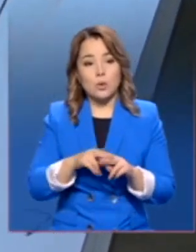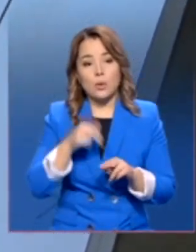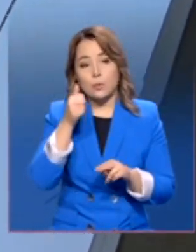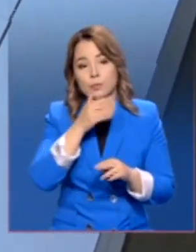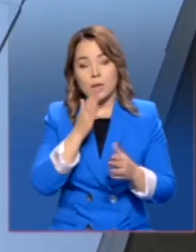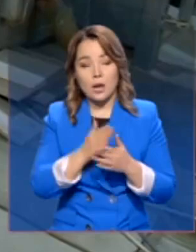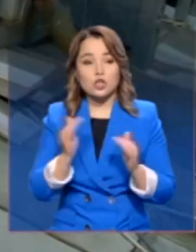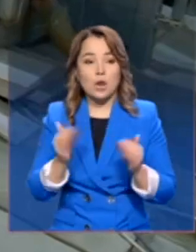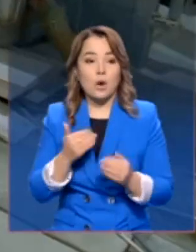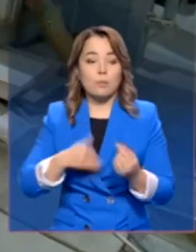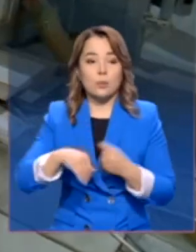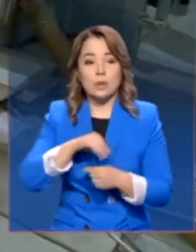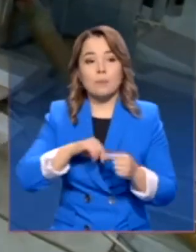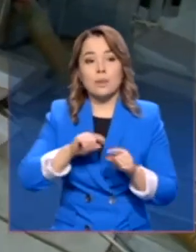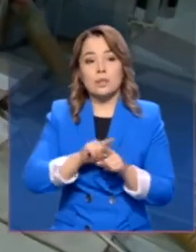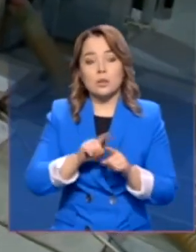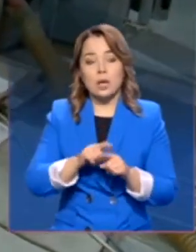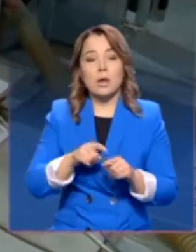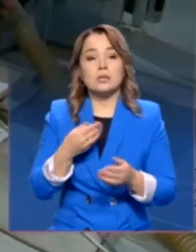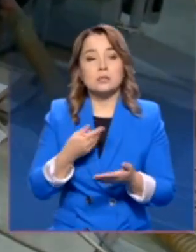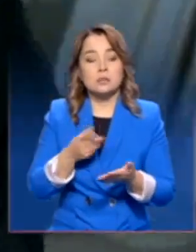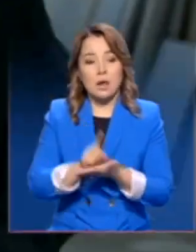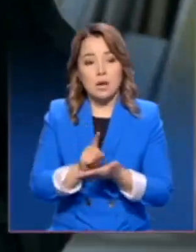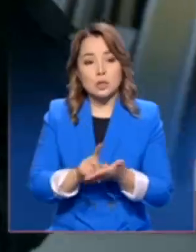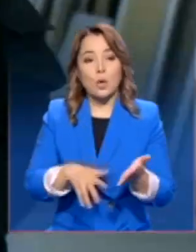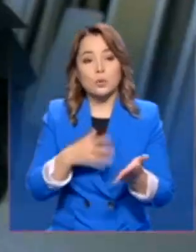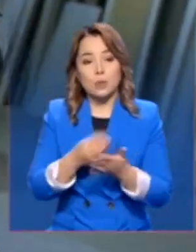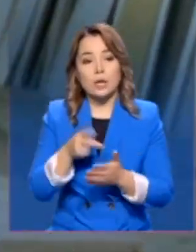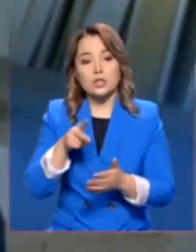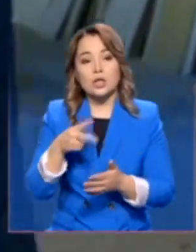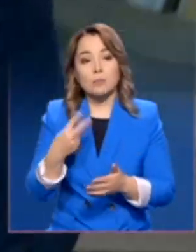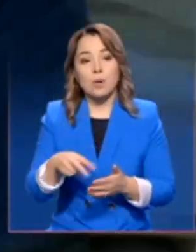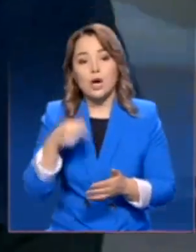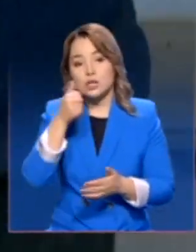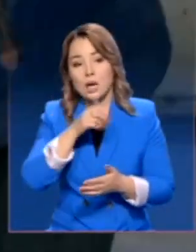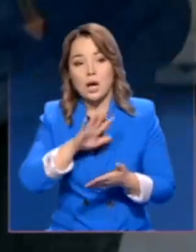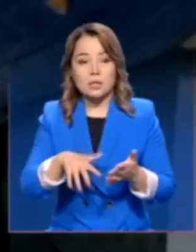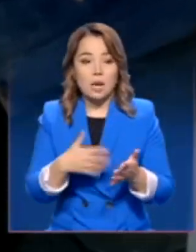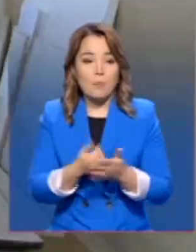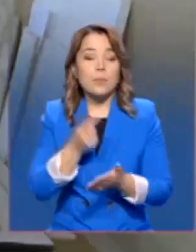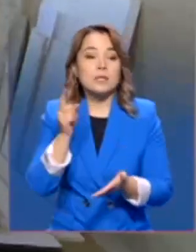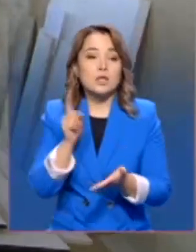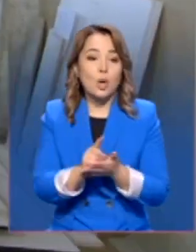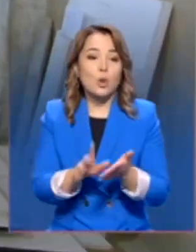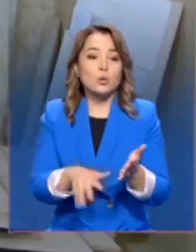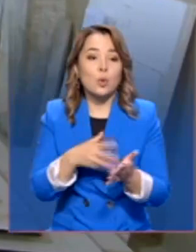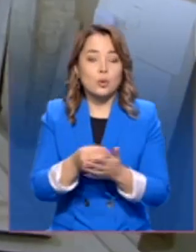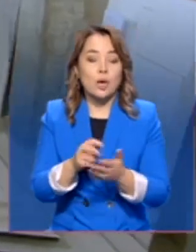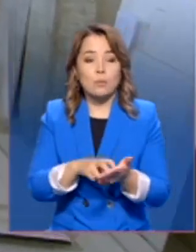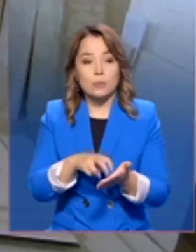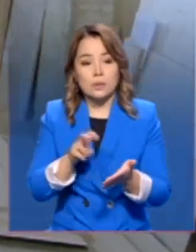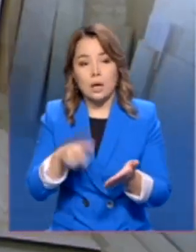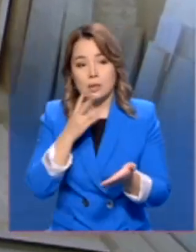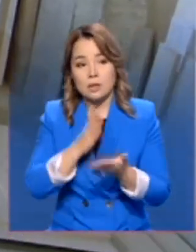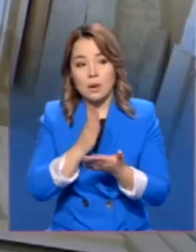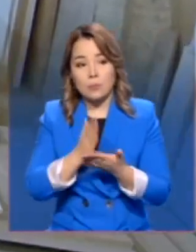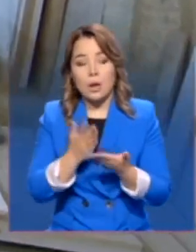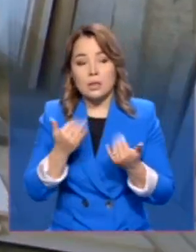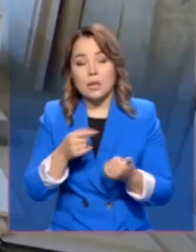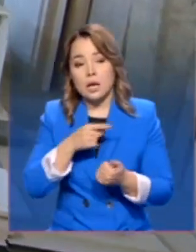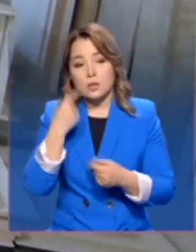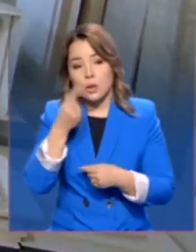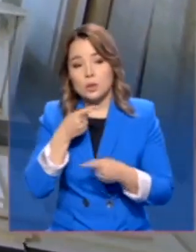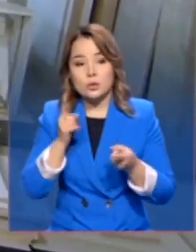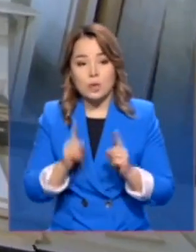шағын бизнес өкілдері де салық төлей бастады. Олар 2020 жылдан бері міндетті төлемнен босатылған еді. Бұл да